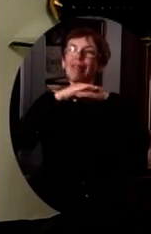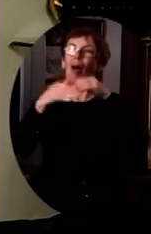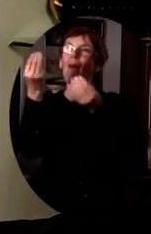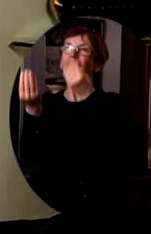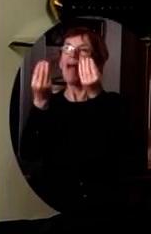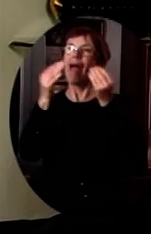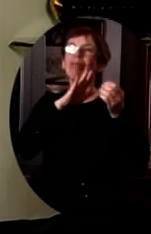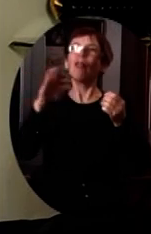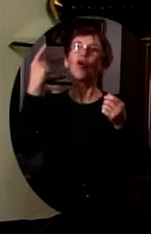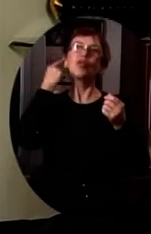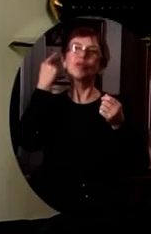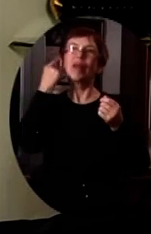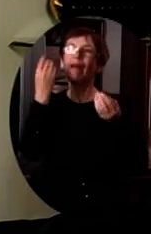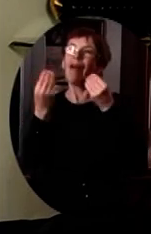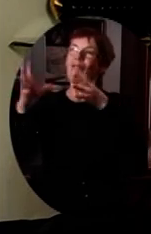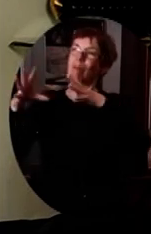הספר?